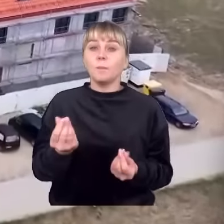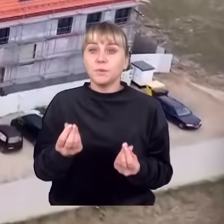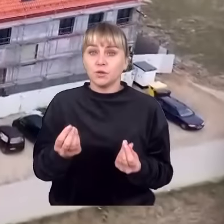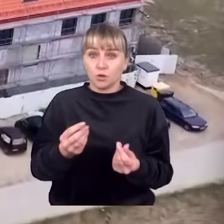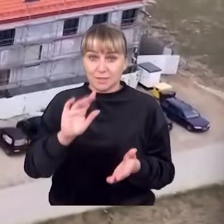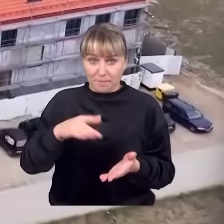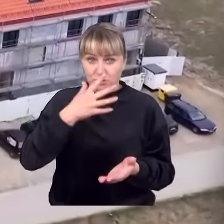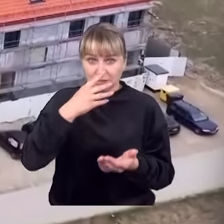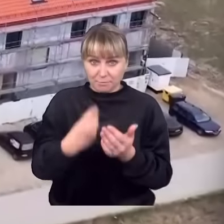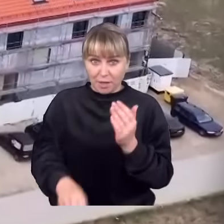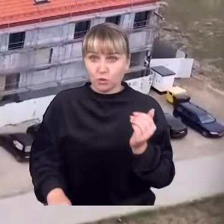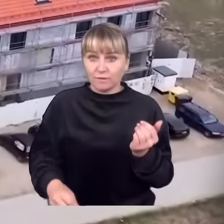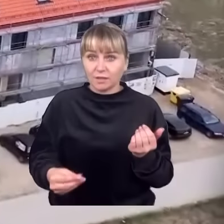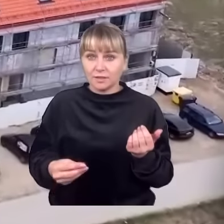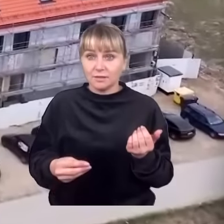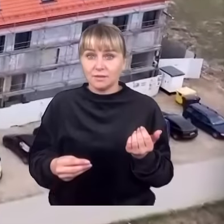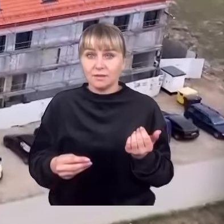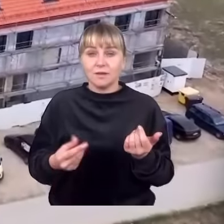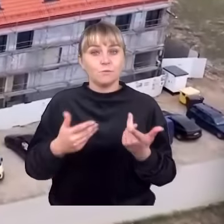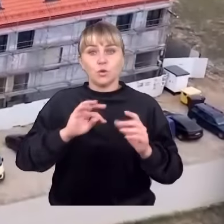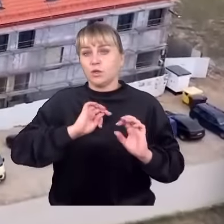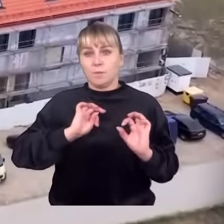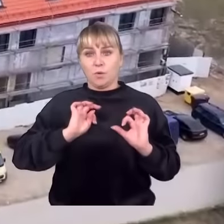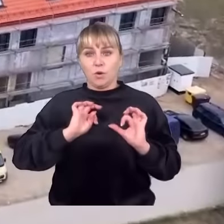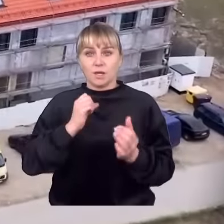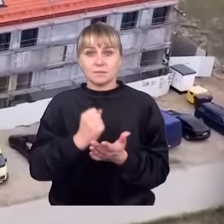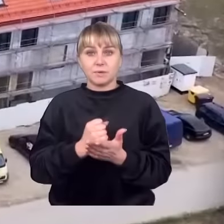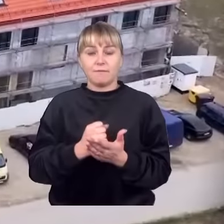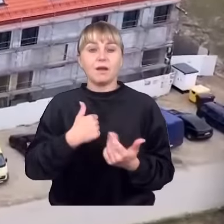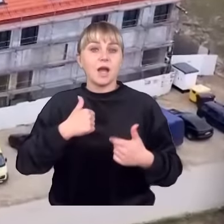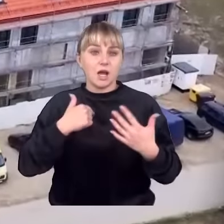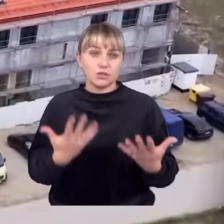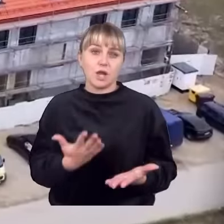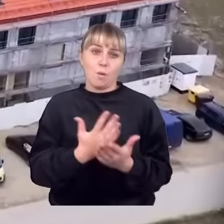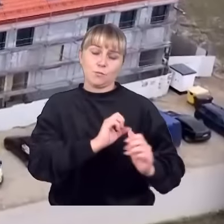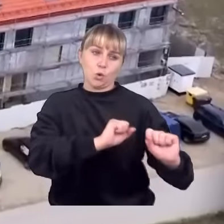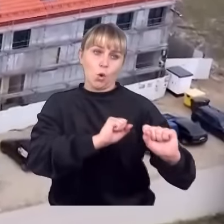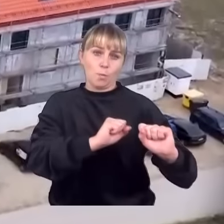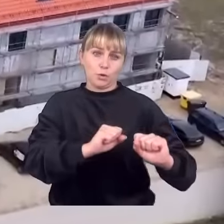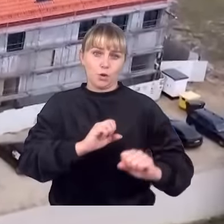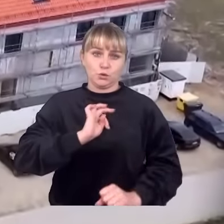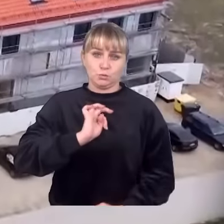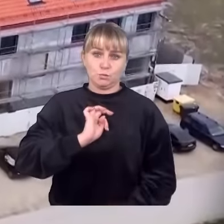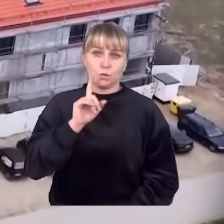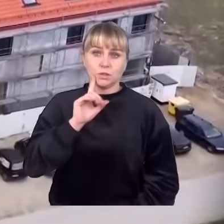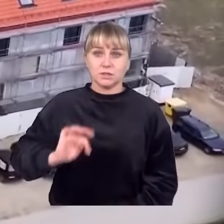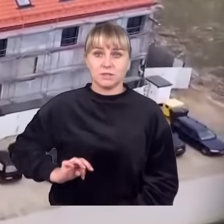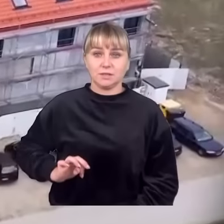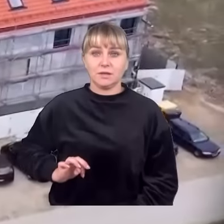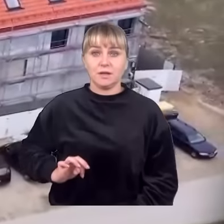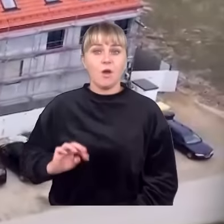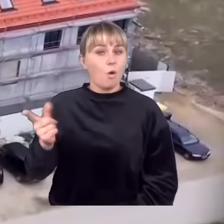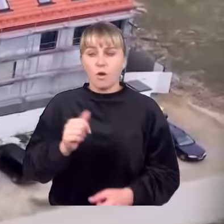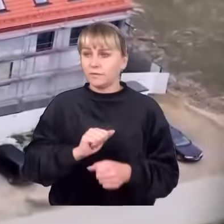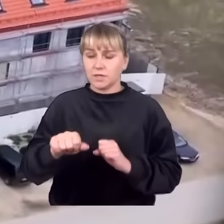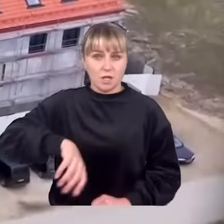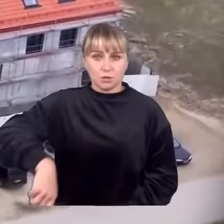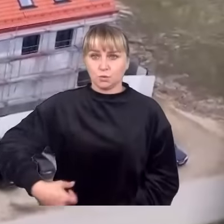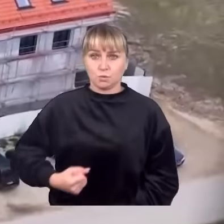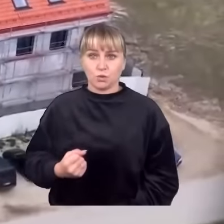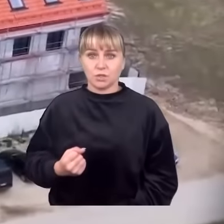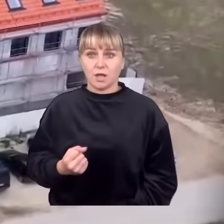zmarnowane? Ale to nie jest moja sprawa. Ja tylko chciałam obronić mojego syna, bo to nie jest tak, że on jest złodziejem ukradł, bo on